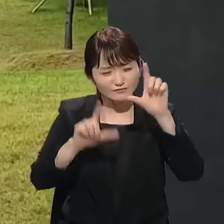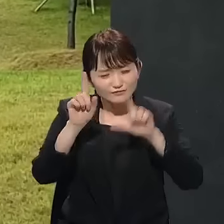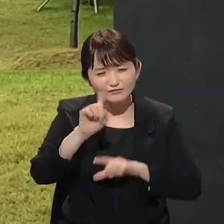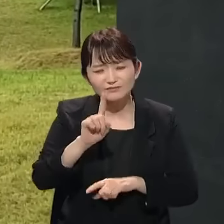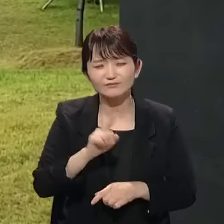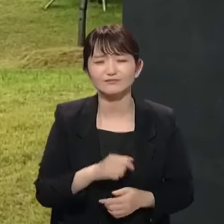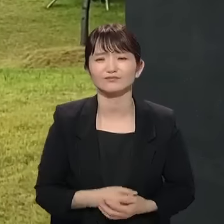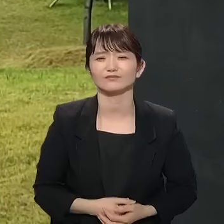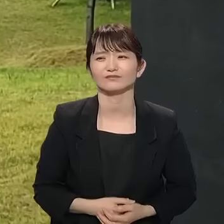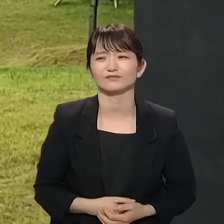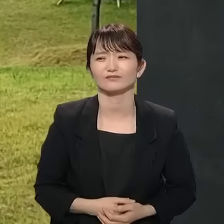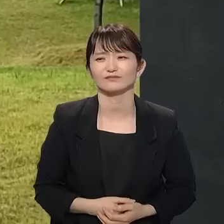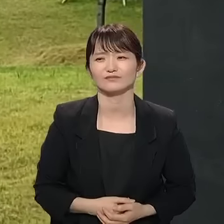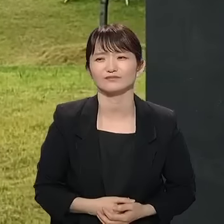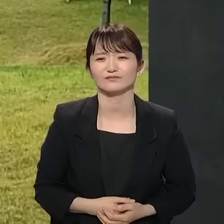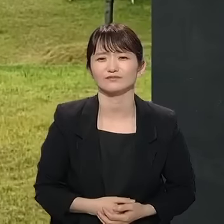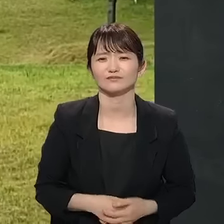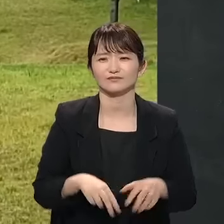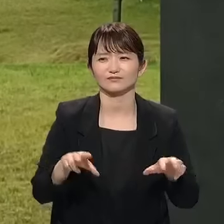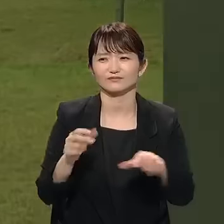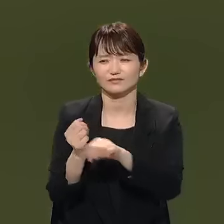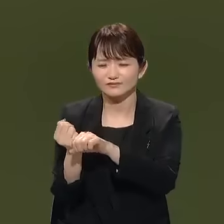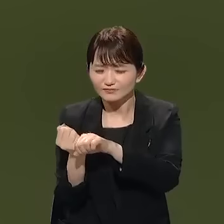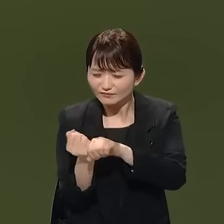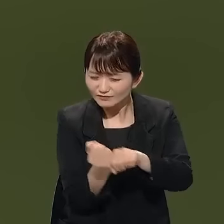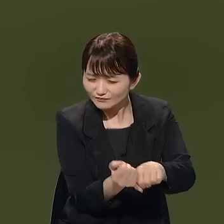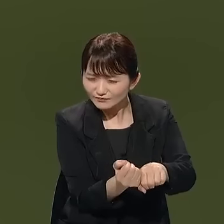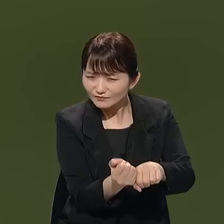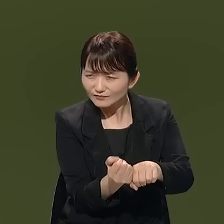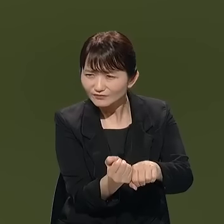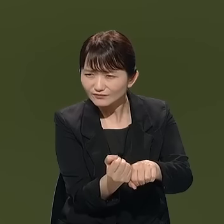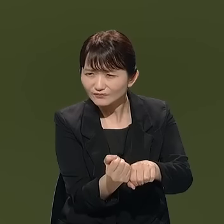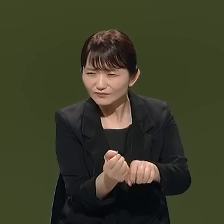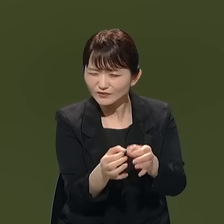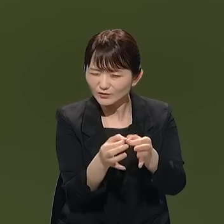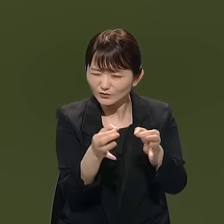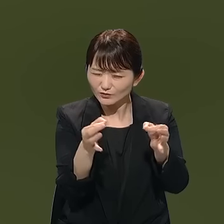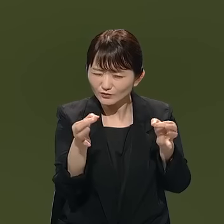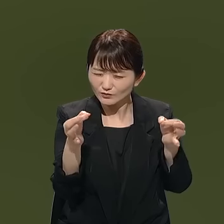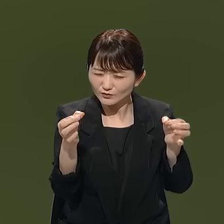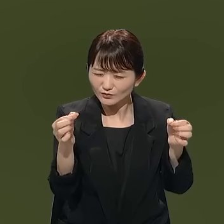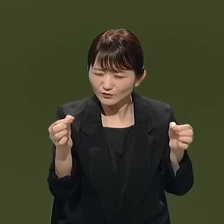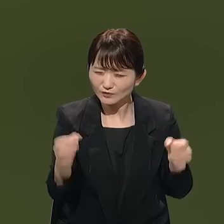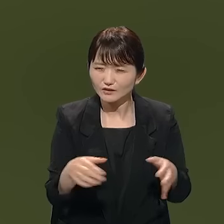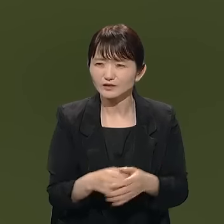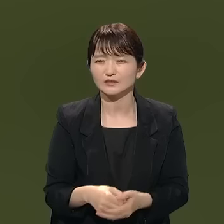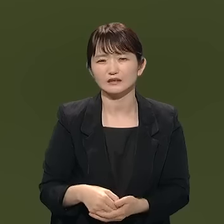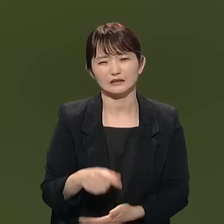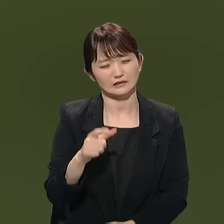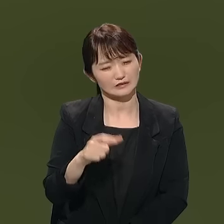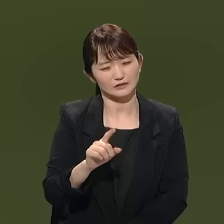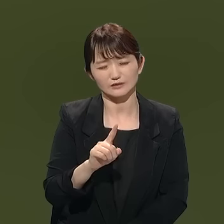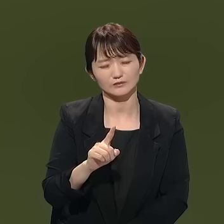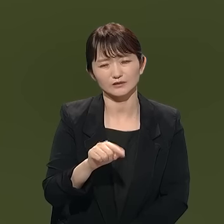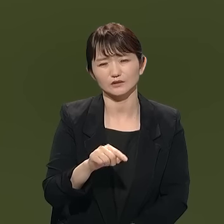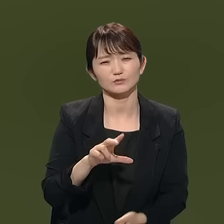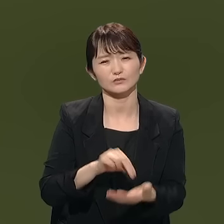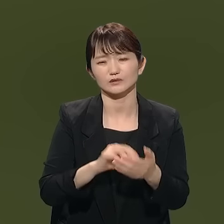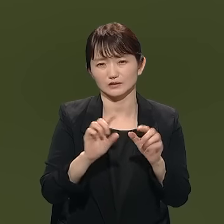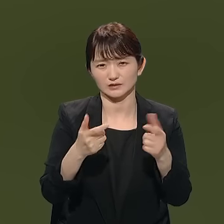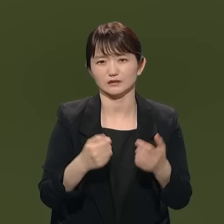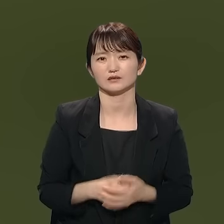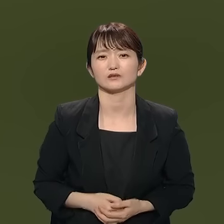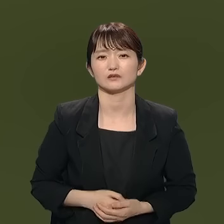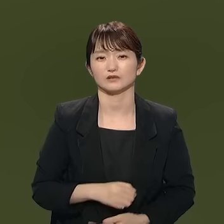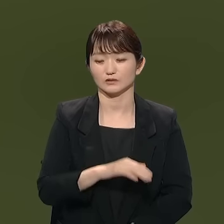뭐 지금 막 골프 치신 지 오래됐는지 폼이 좀 딱딱하게 굳어 있긴 한데요. 지금 그게 문제가 아니고 사실 저희가 이제 골프장에서 골프를